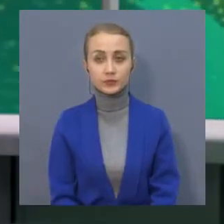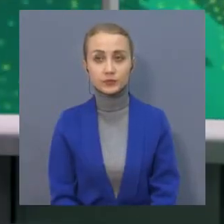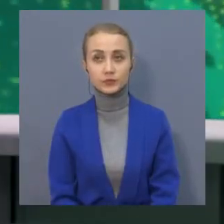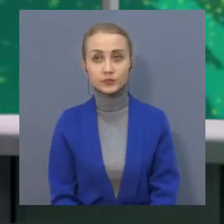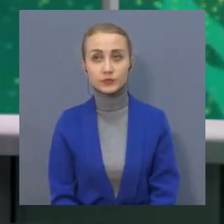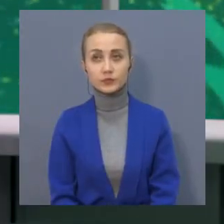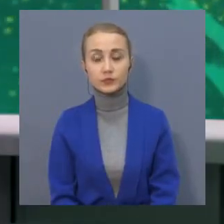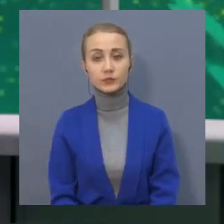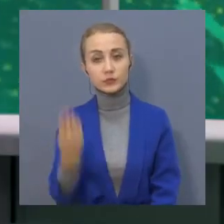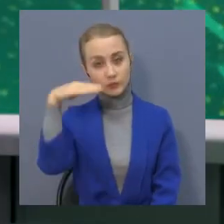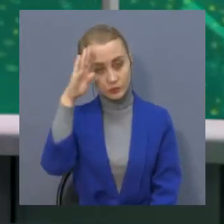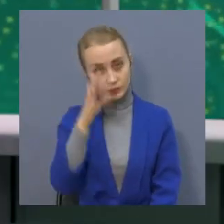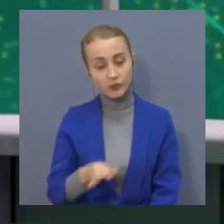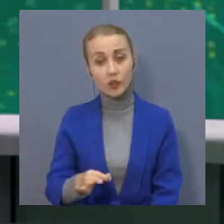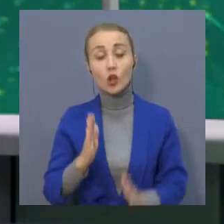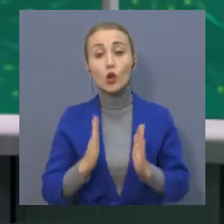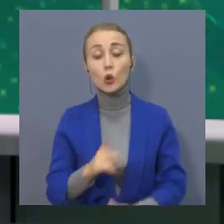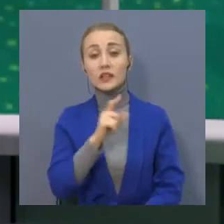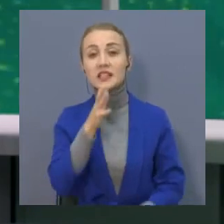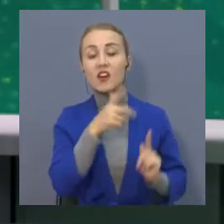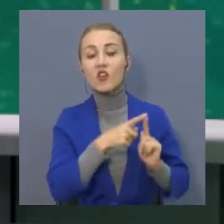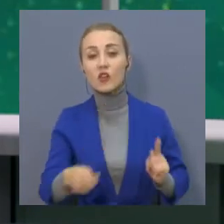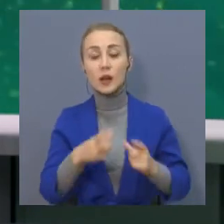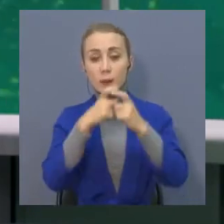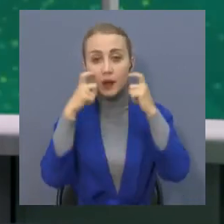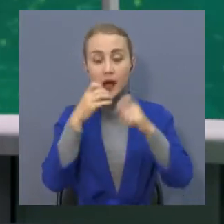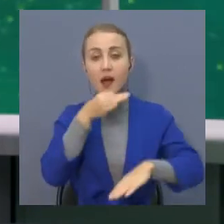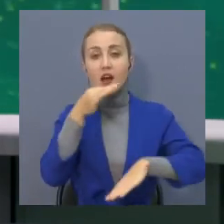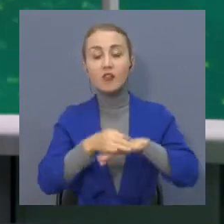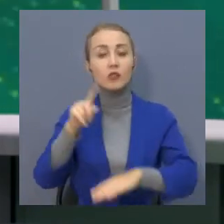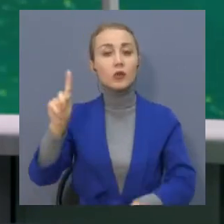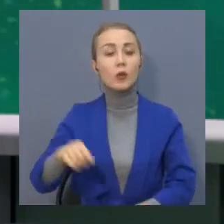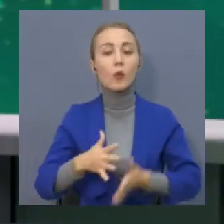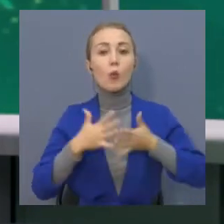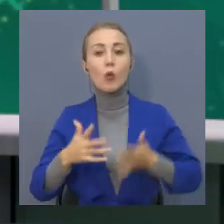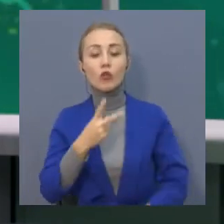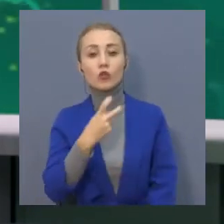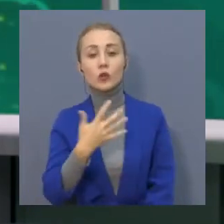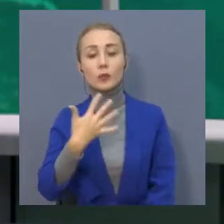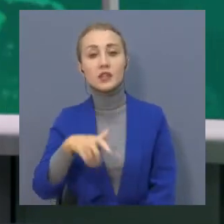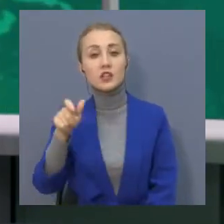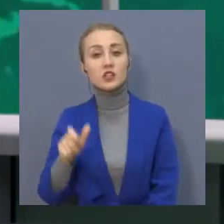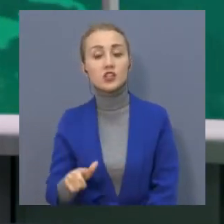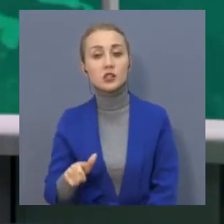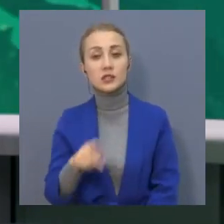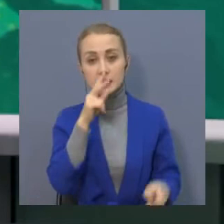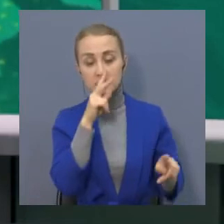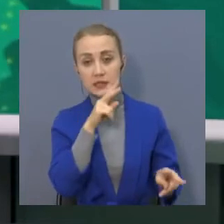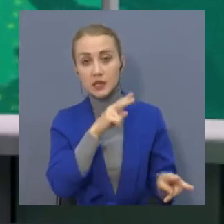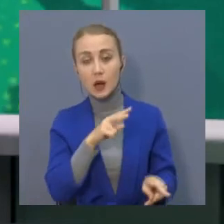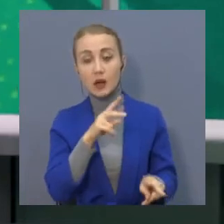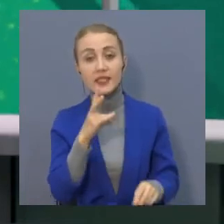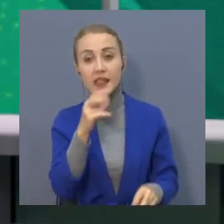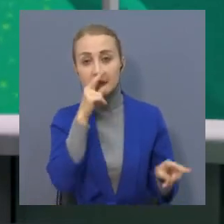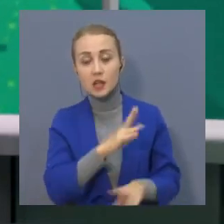Карантин кезінде Ақмола облысында 250-ден астам адам жаппай шаралар нақтырақ айтқанда отбасылық мерекелер өткізген үшін жауапқа